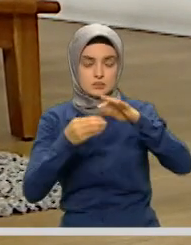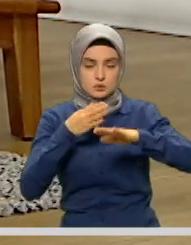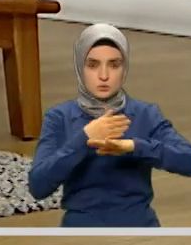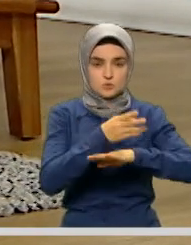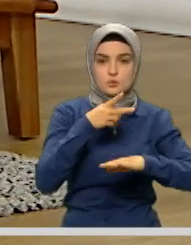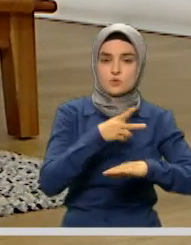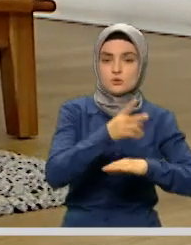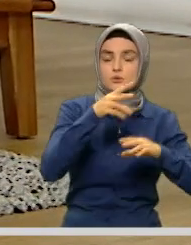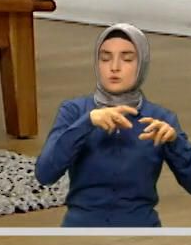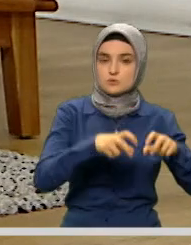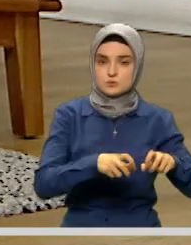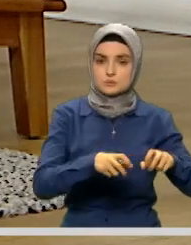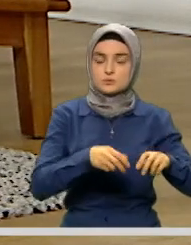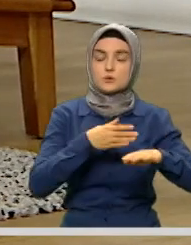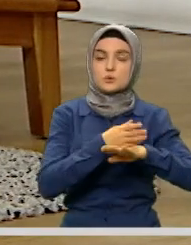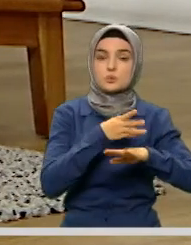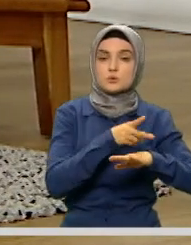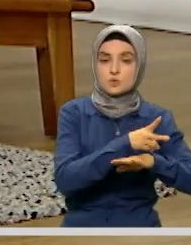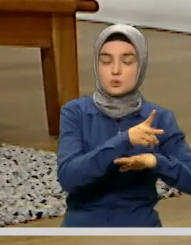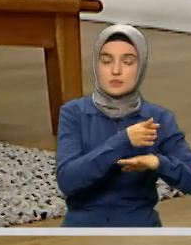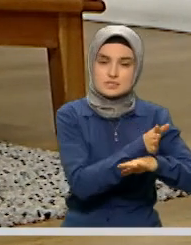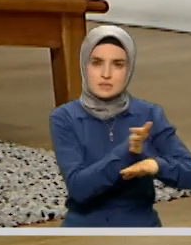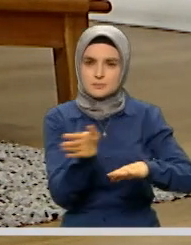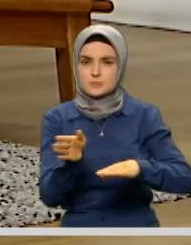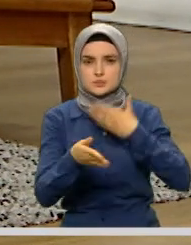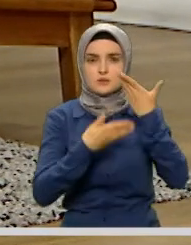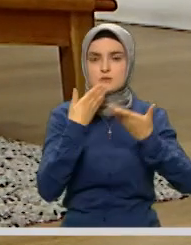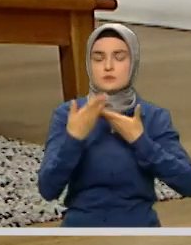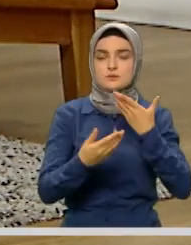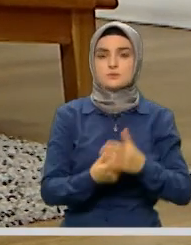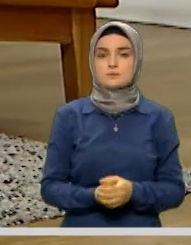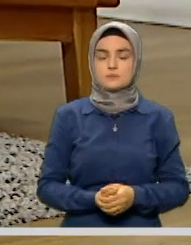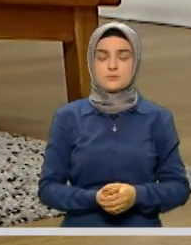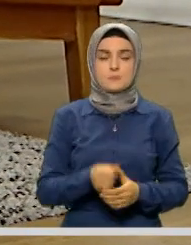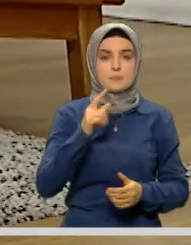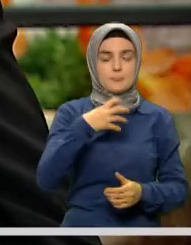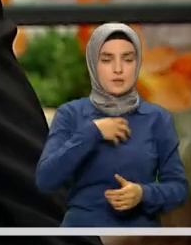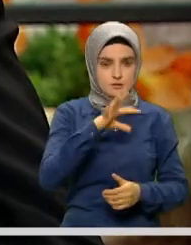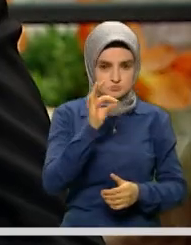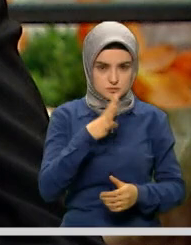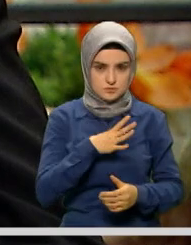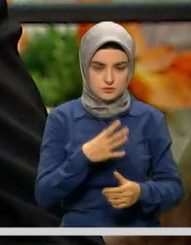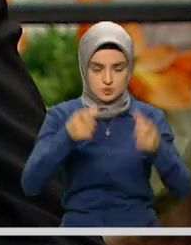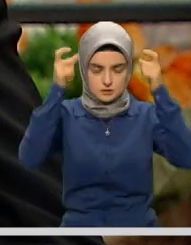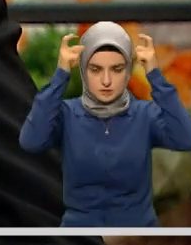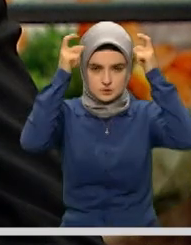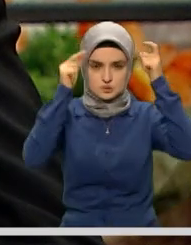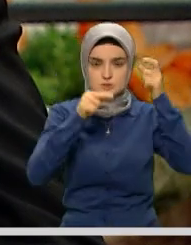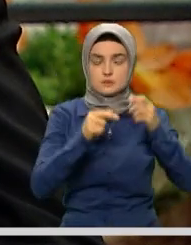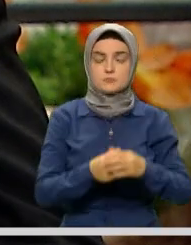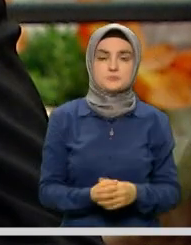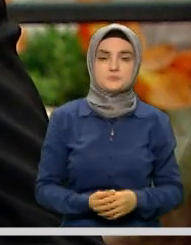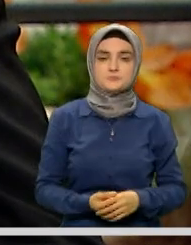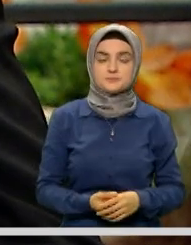ve insanları doğru yoldan saptıracağından ifade ediyor. Burada bir irade gösteriyor şeytan. Ama